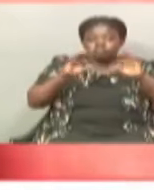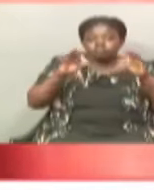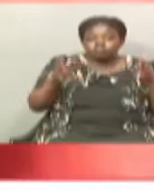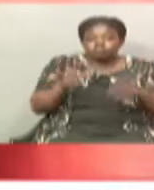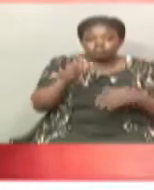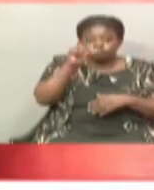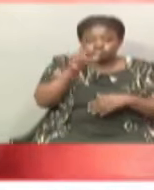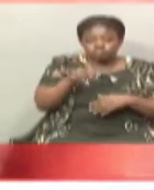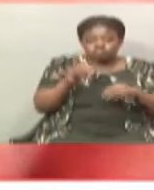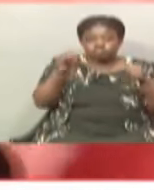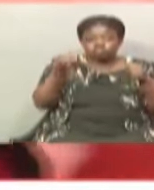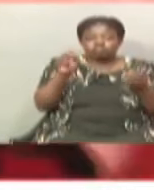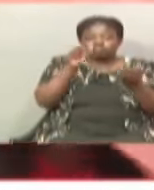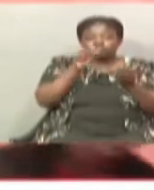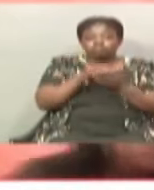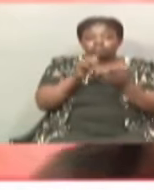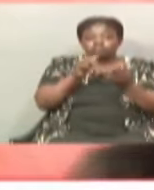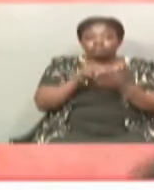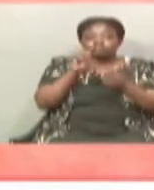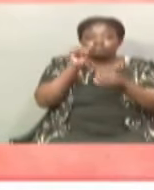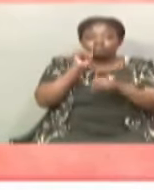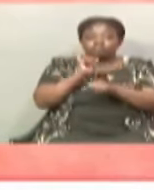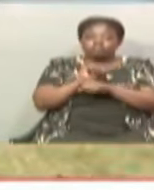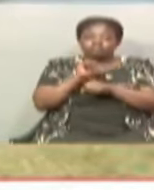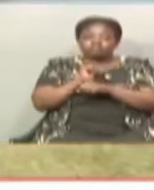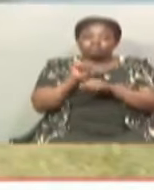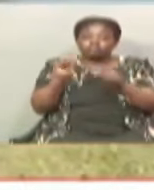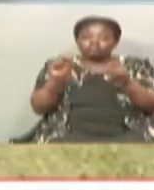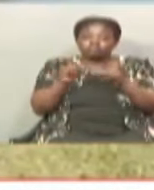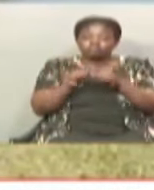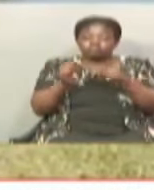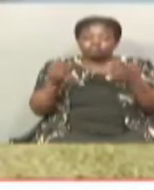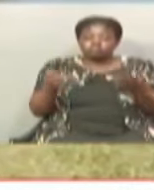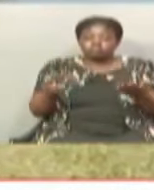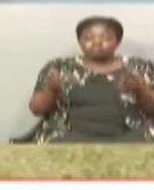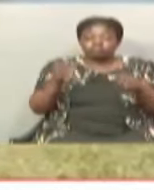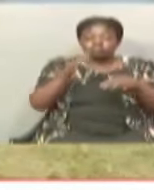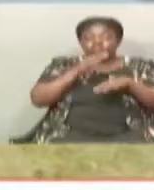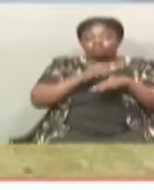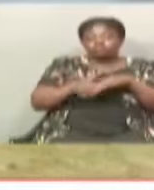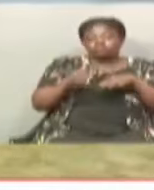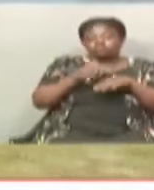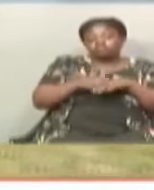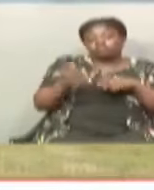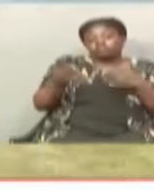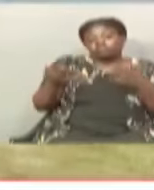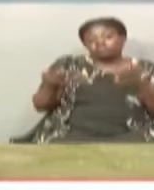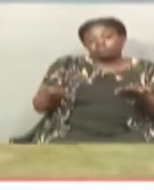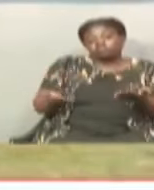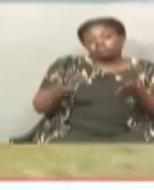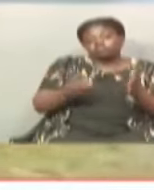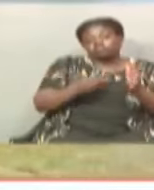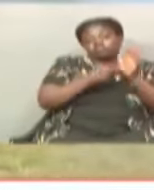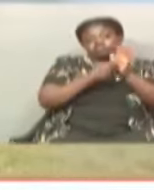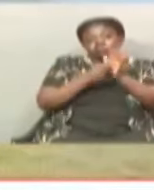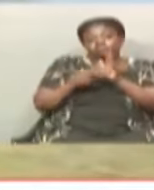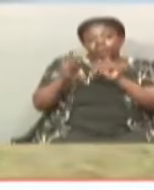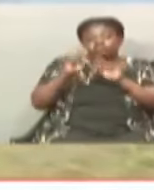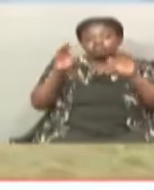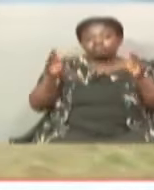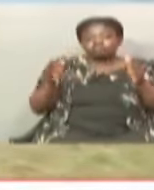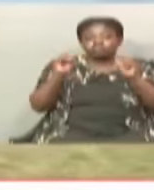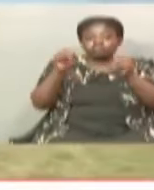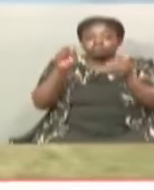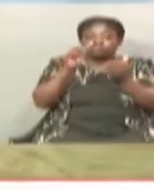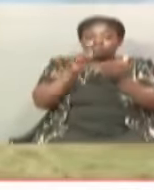bw'asobola okulunda akamyu ng'omulimu. Era asobola ate omulunzi w'ebyennyanja Sebutemba Visit agamba nti agenda kulaga abantu engeri gy'olunda